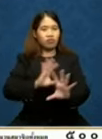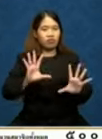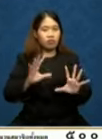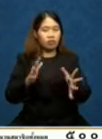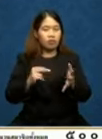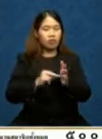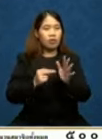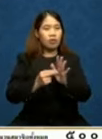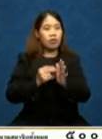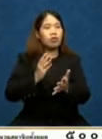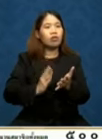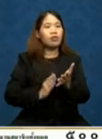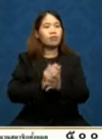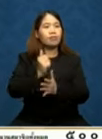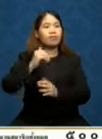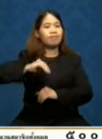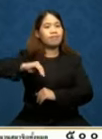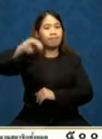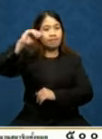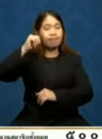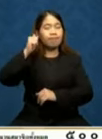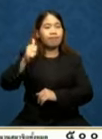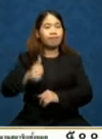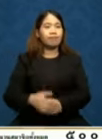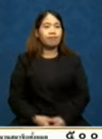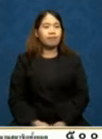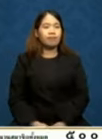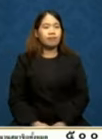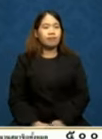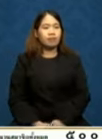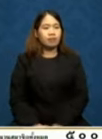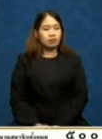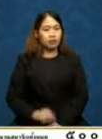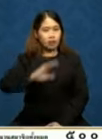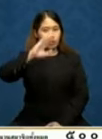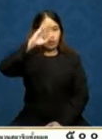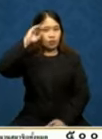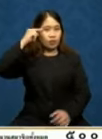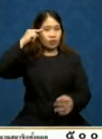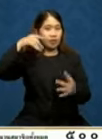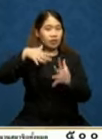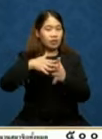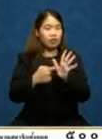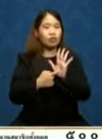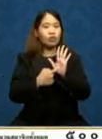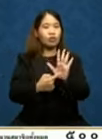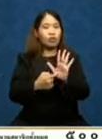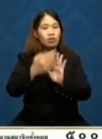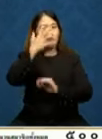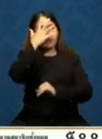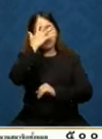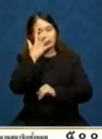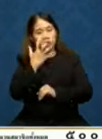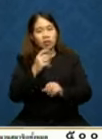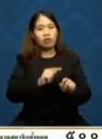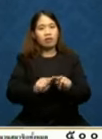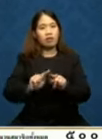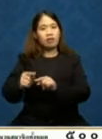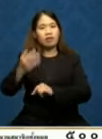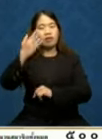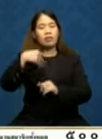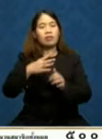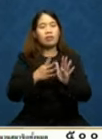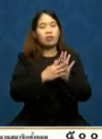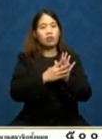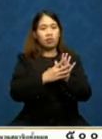ารถผ่านพ้นไปจนเป็นผู้ใหญ่ได้โรคจิตเวทนะครับเช่นโรคซึมเศร้าเนี่ยยังเป็นโรคที่ติดต่อได้ด้ว